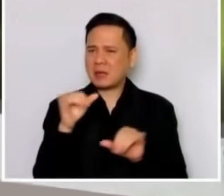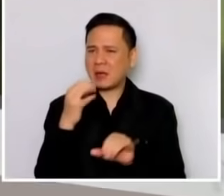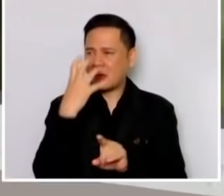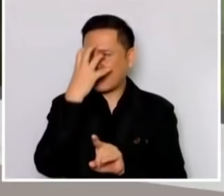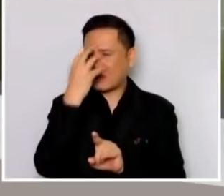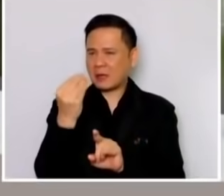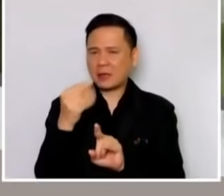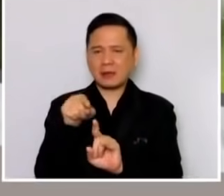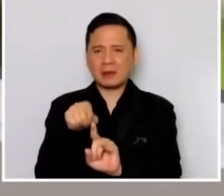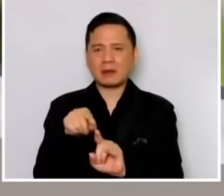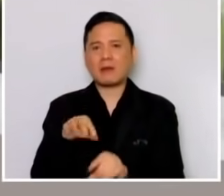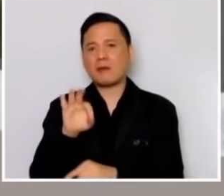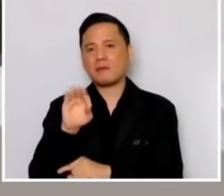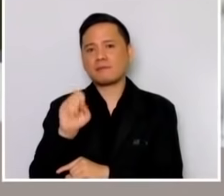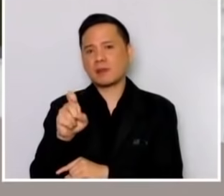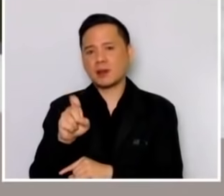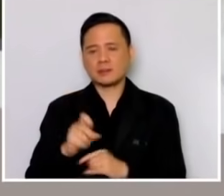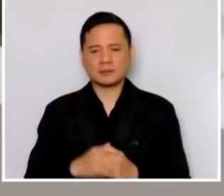soro? Kaya